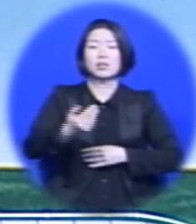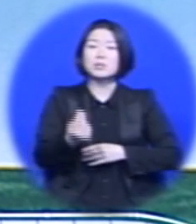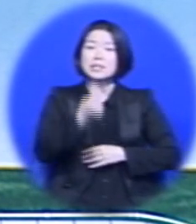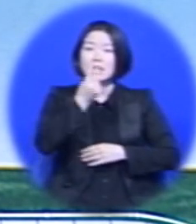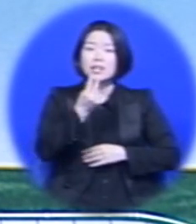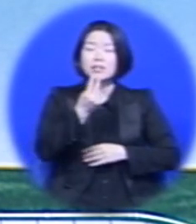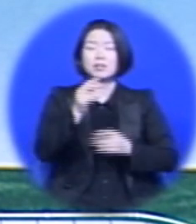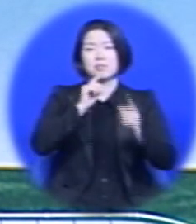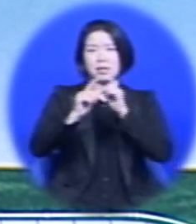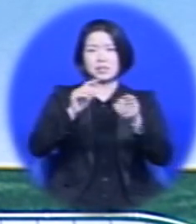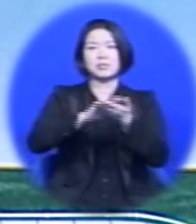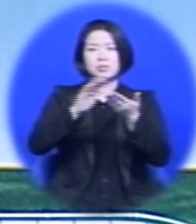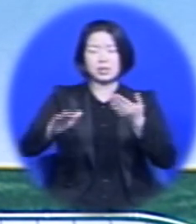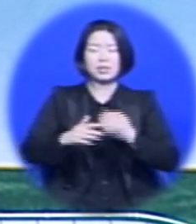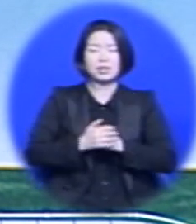말씀이기